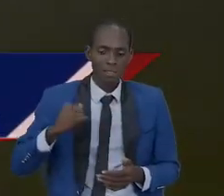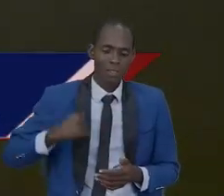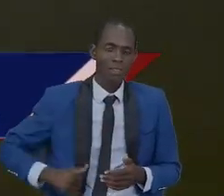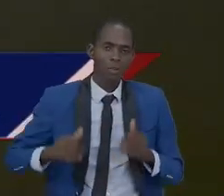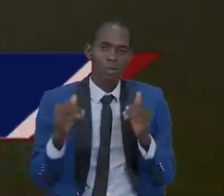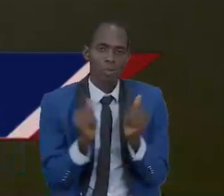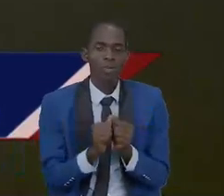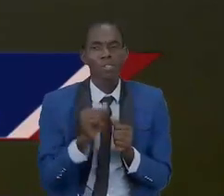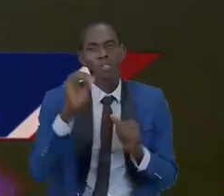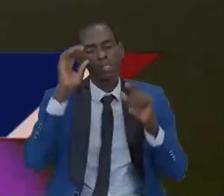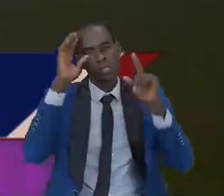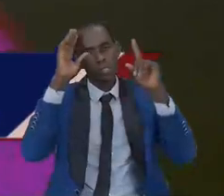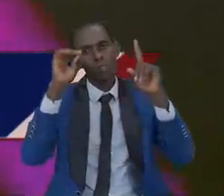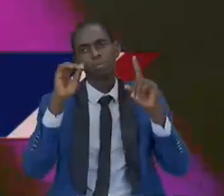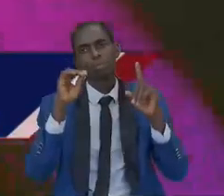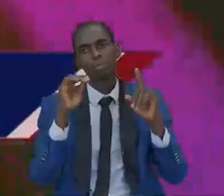lui